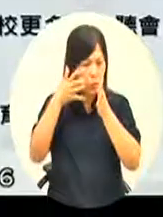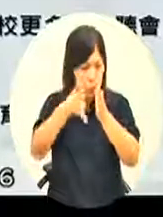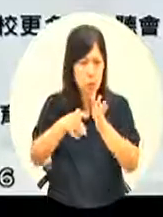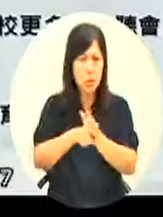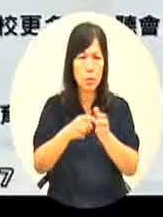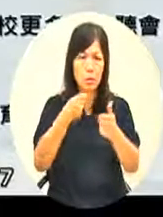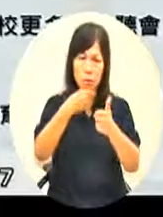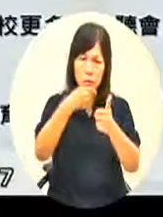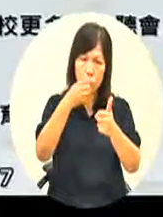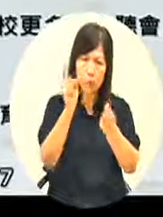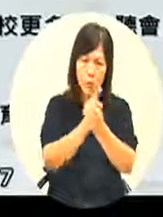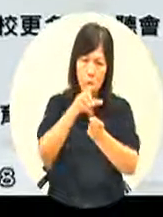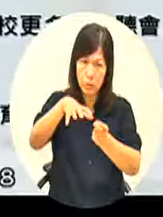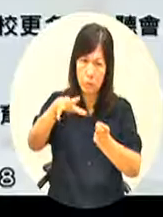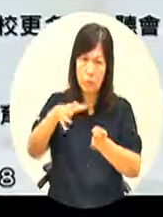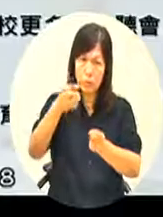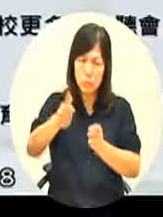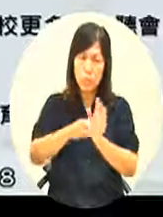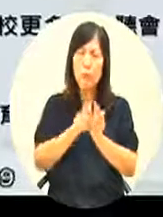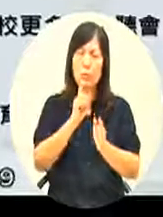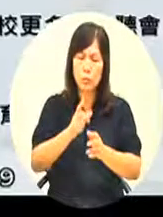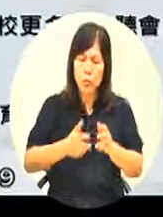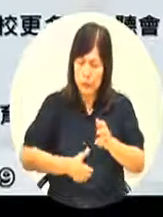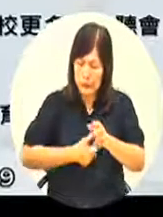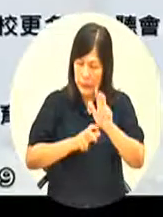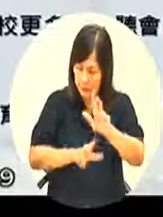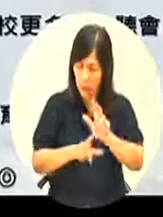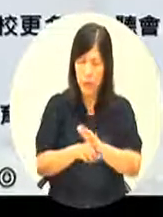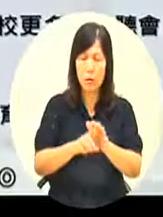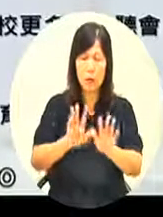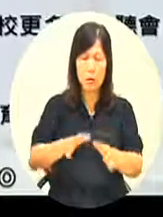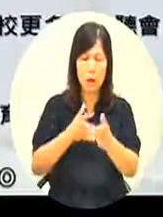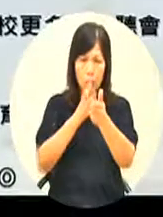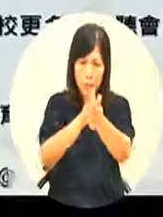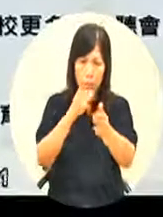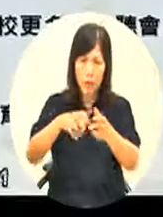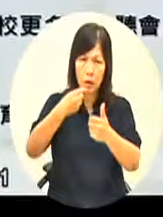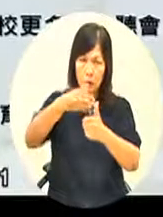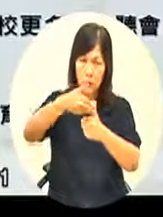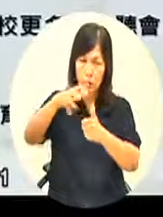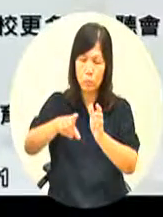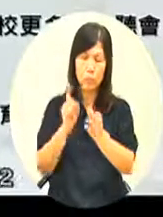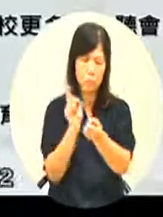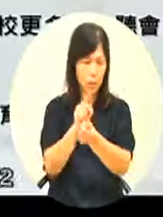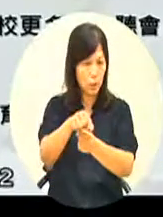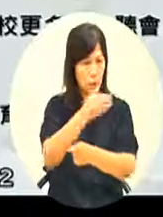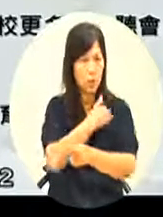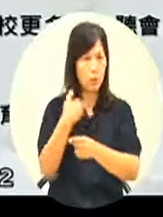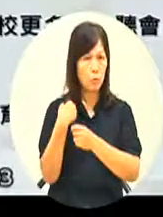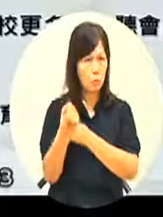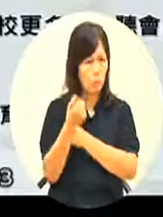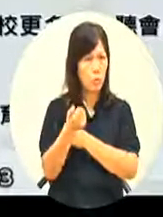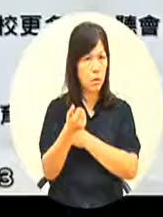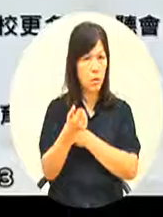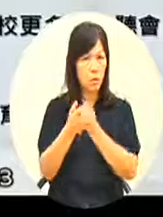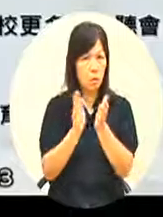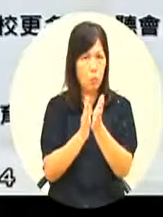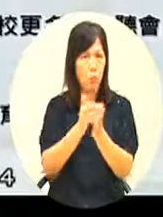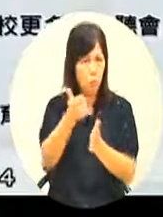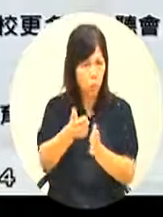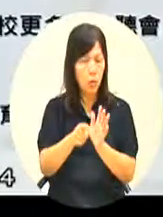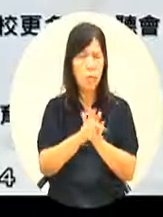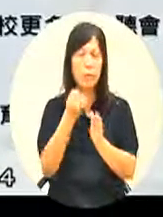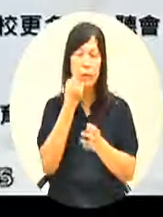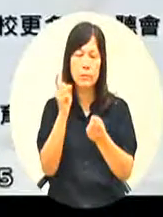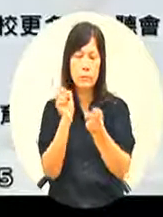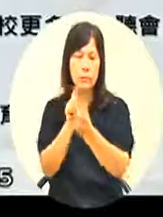局长，我坦白讲，局长你来领导教育局，我们是肯定你的这个能力，可是对了这个议